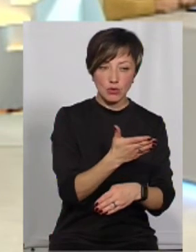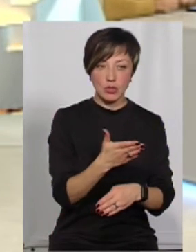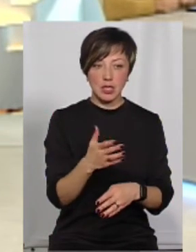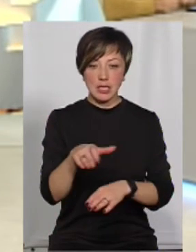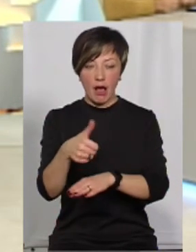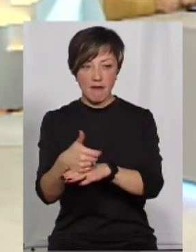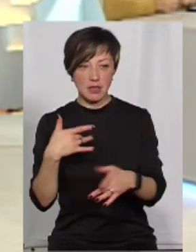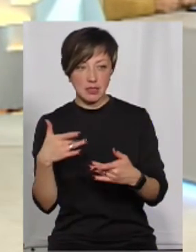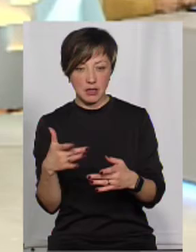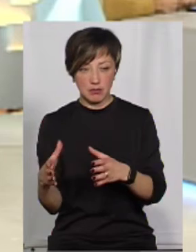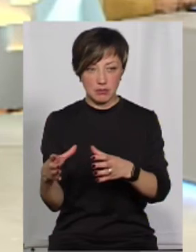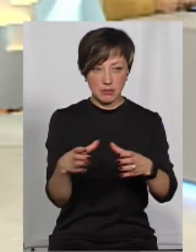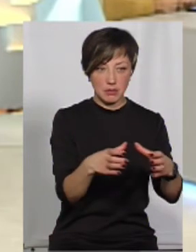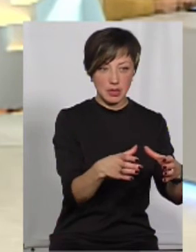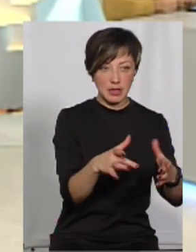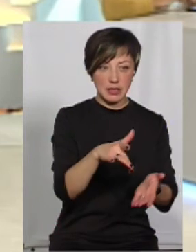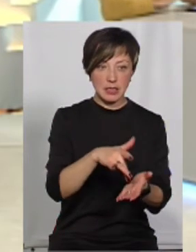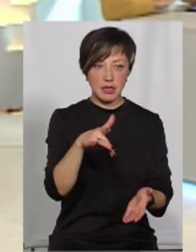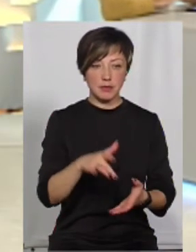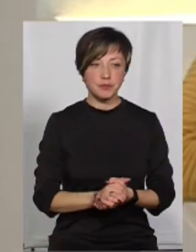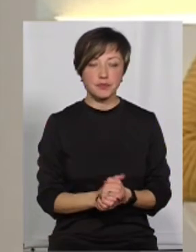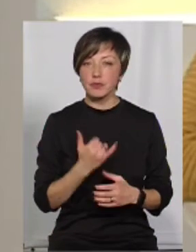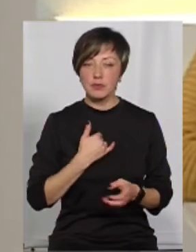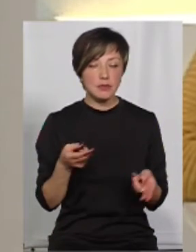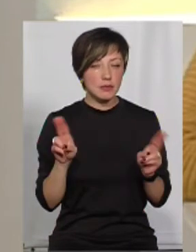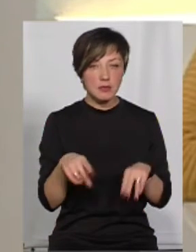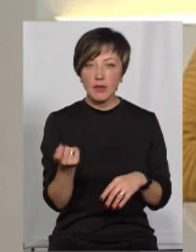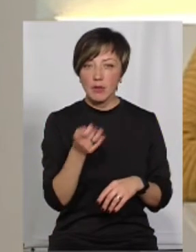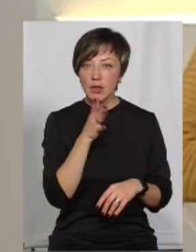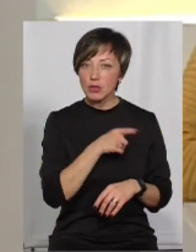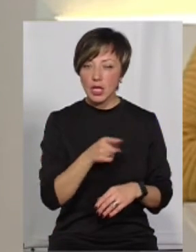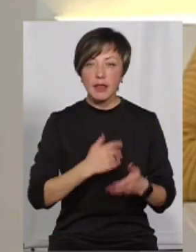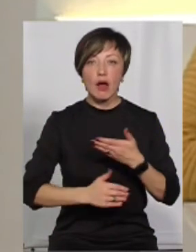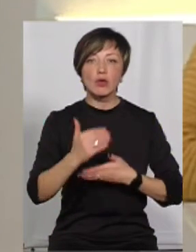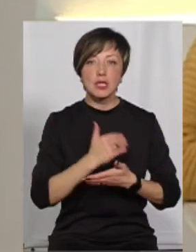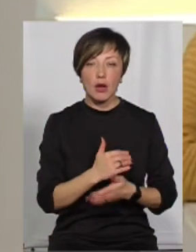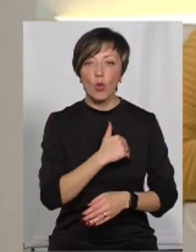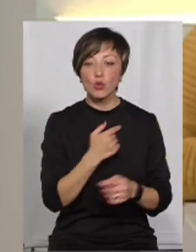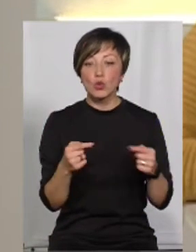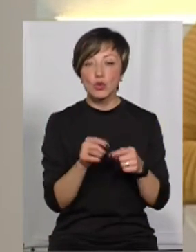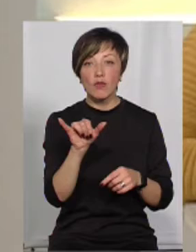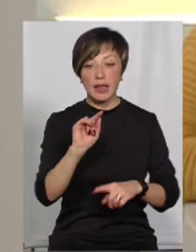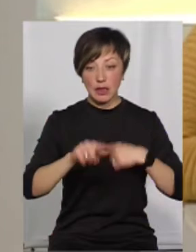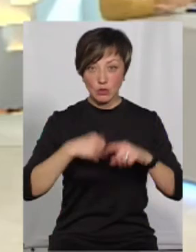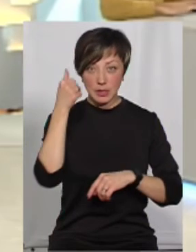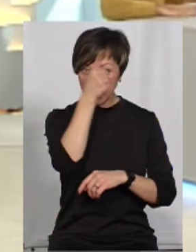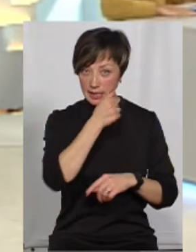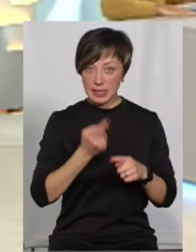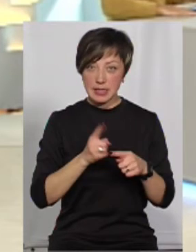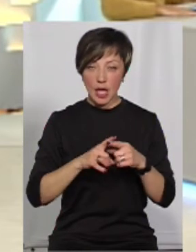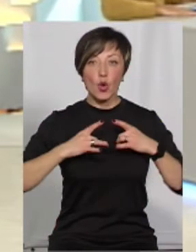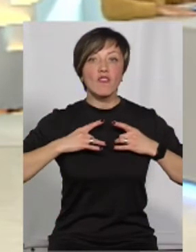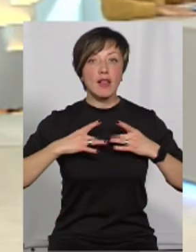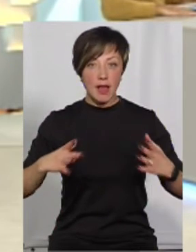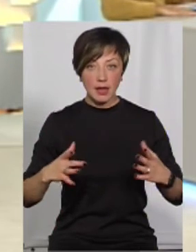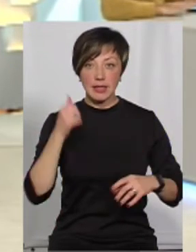з авансцени туди на середину сцени. У нас залишилось зовсім мало часу, і наостанок я хотів би уточнити. Наступний рік, я так розумію, це